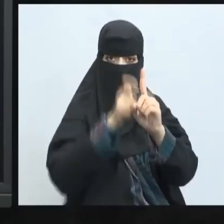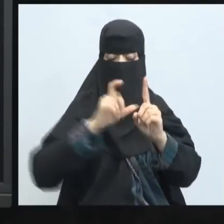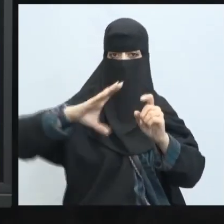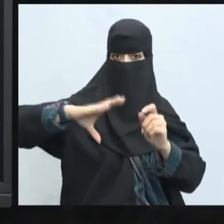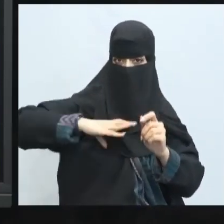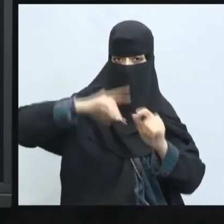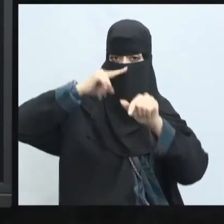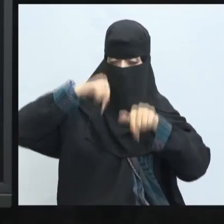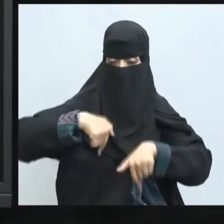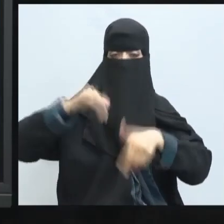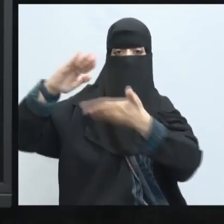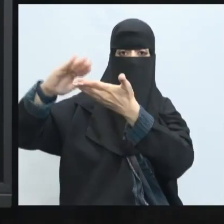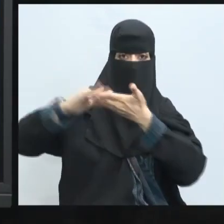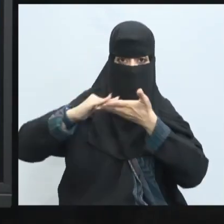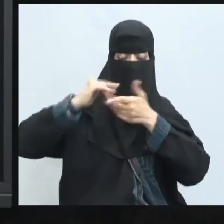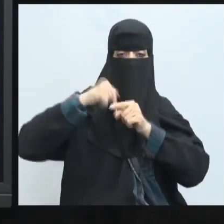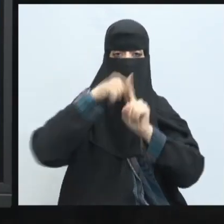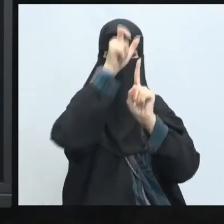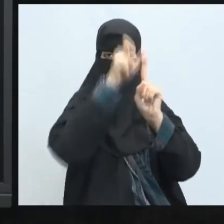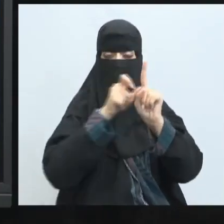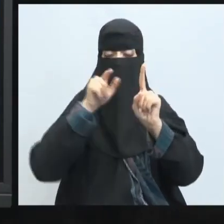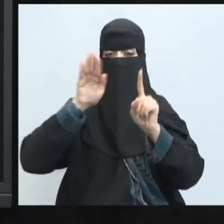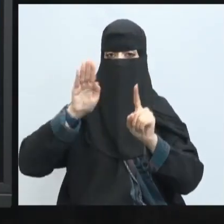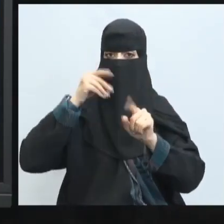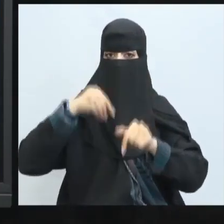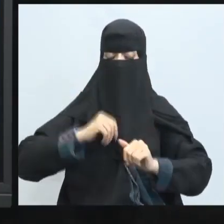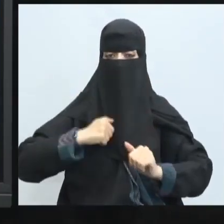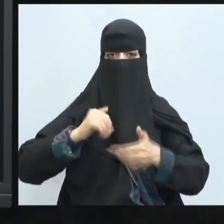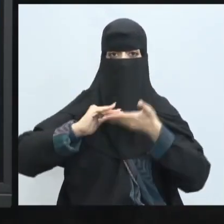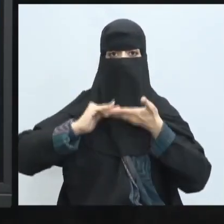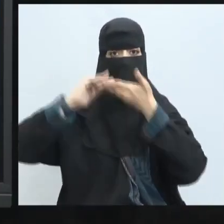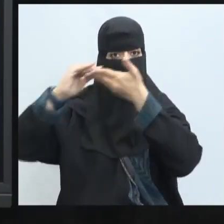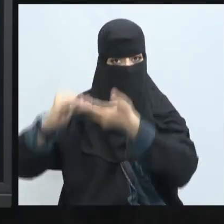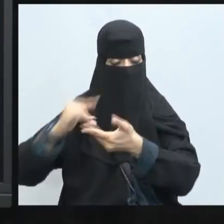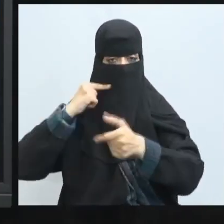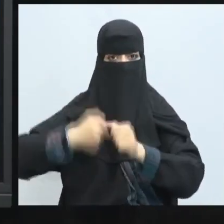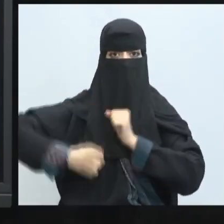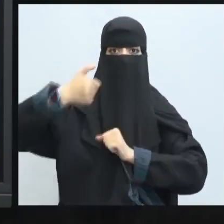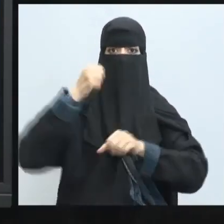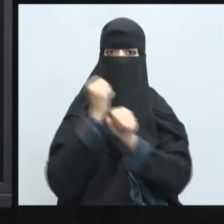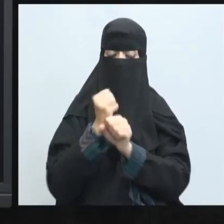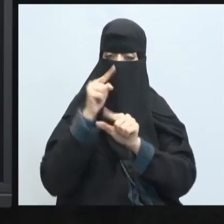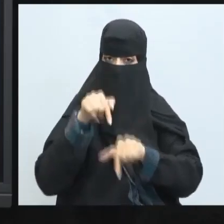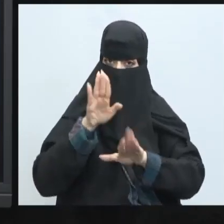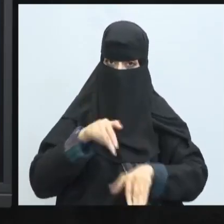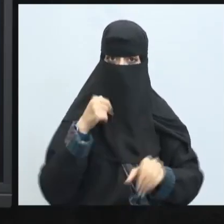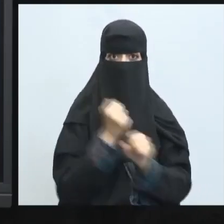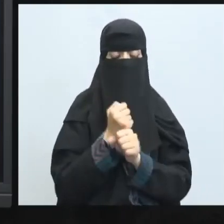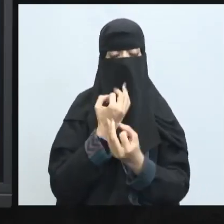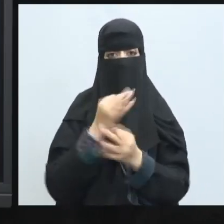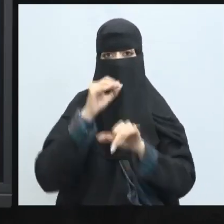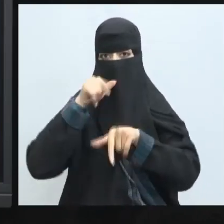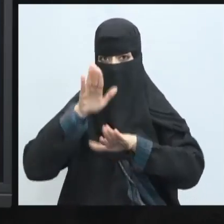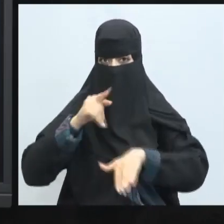اهميه السكرتاريه تنبع في المساعده في انجاز العمل في تقليل الوقت في في انجاز المهام